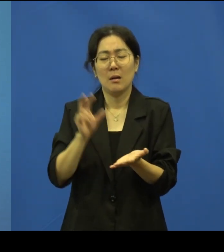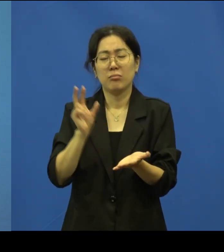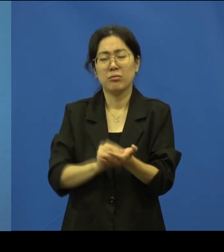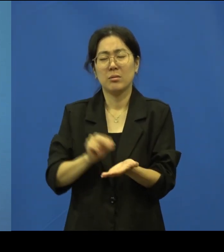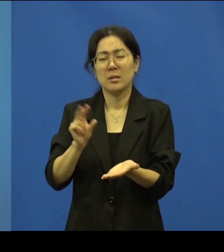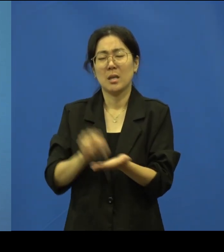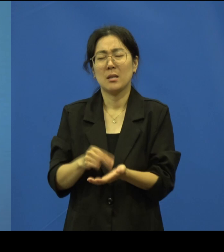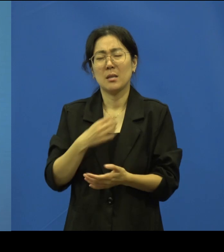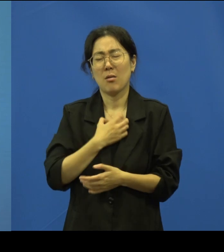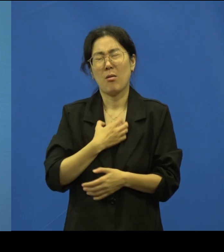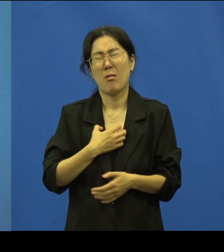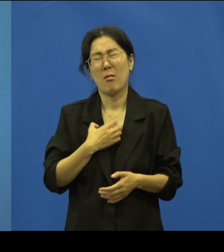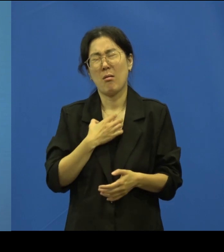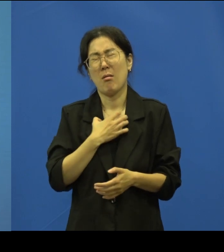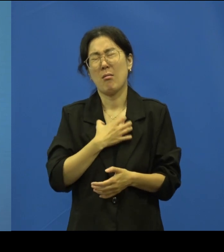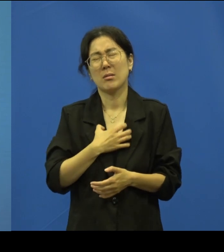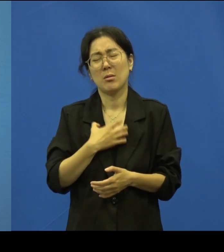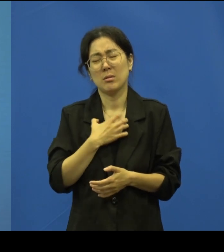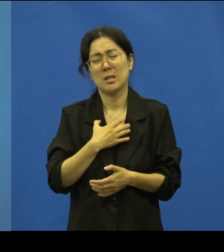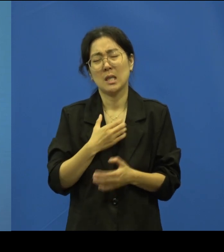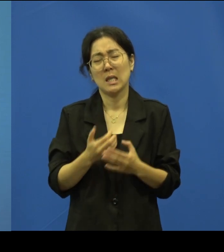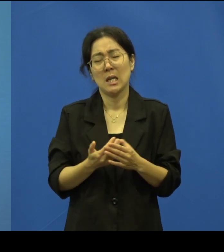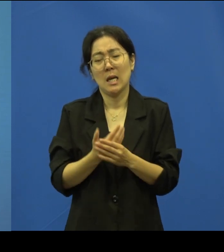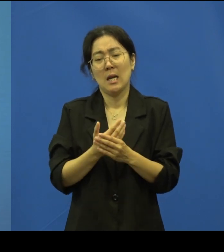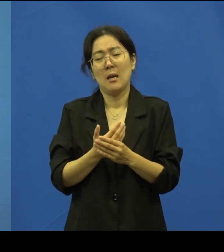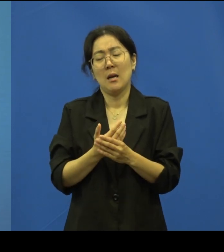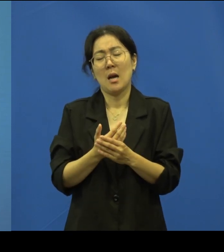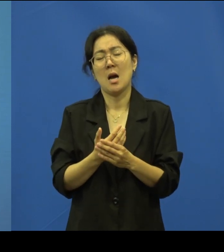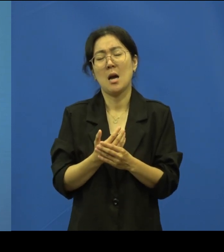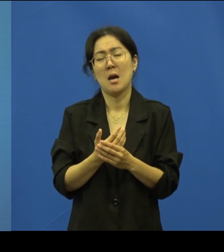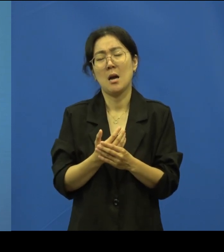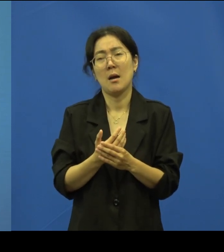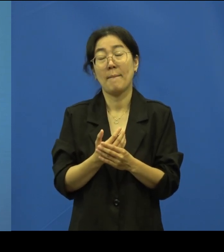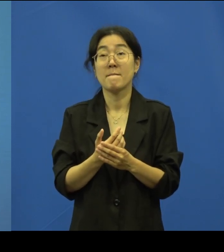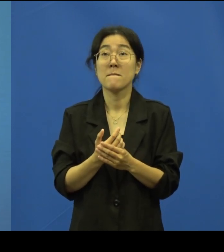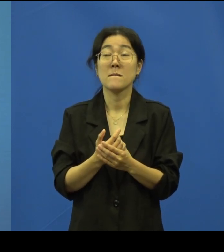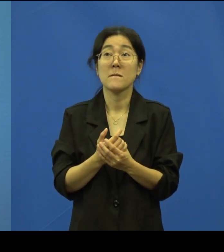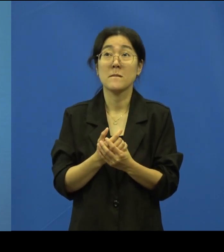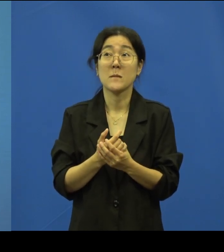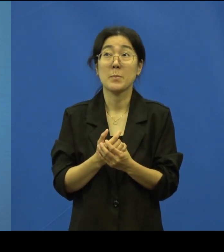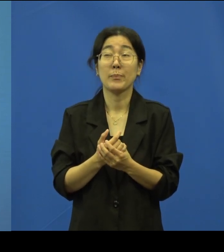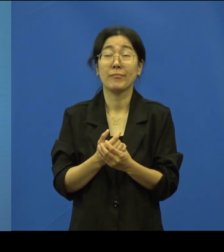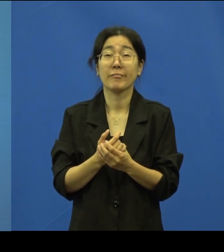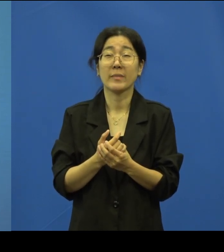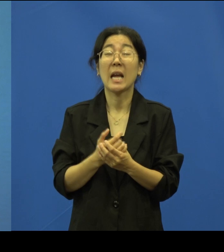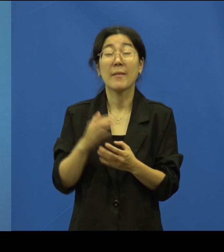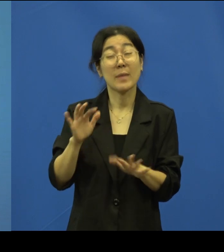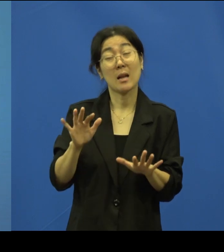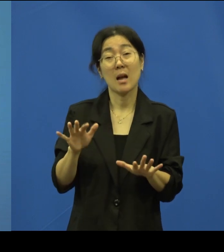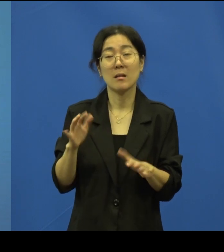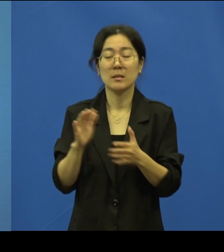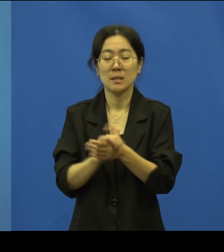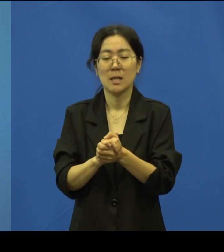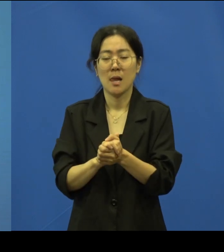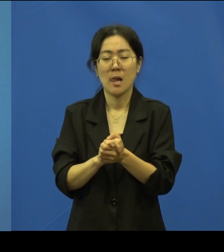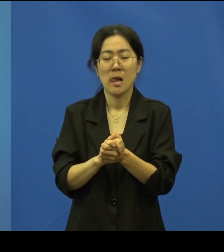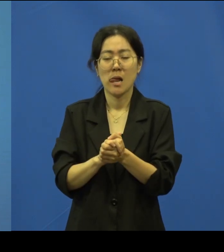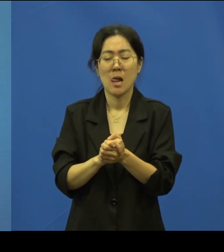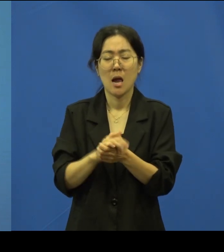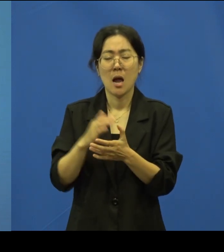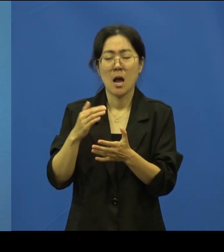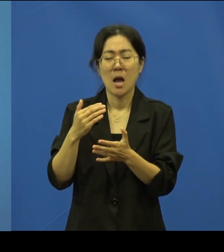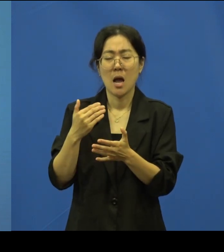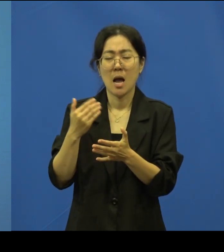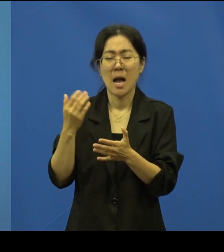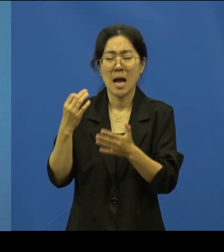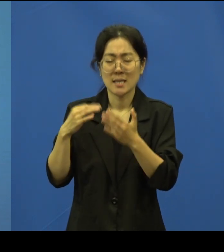제가 항상 무슨 생각이 드냐면 요거 내가 오늘 아침에 하나님께 내